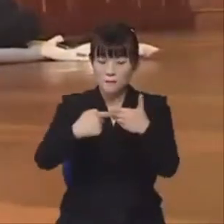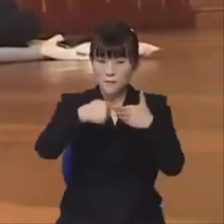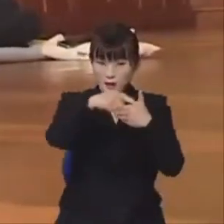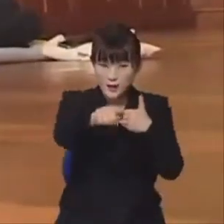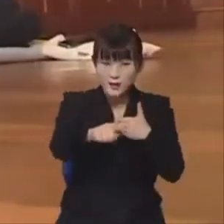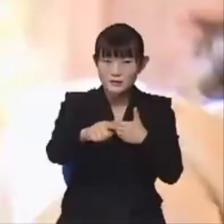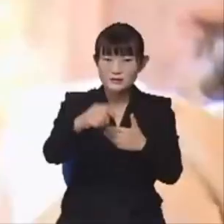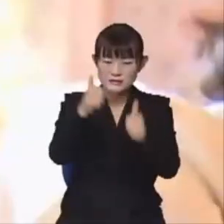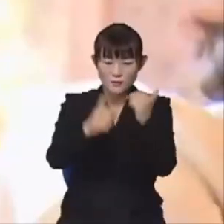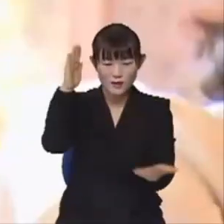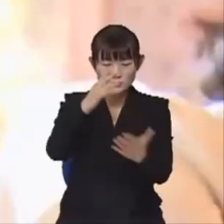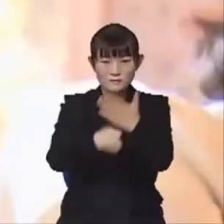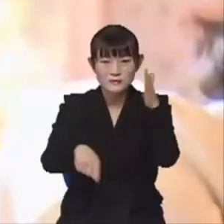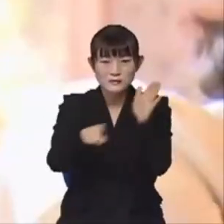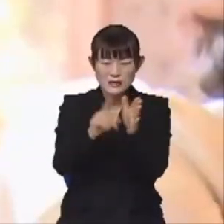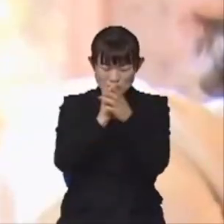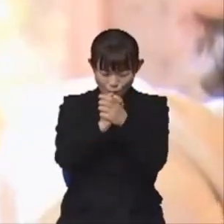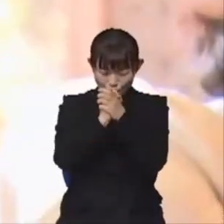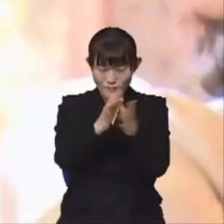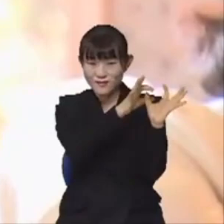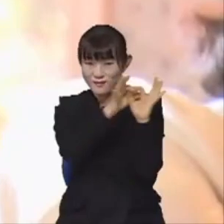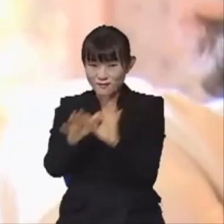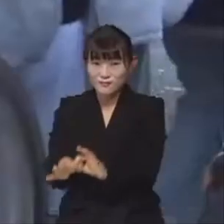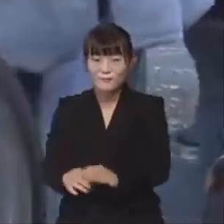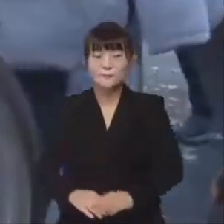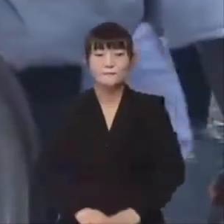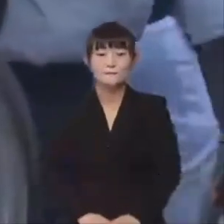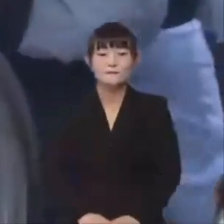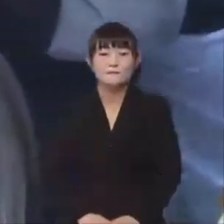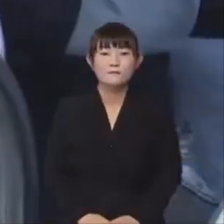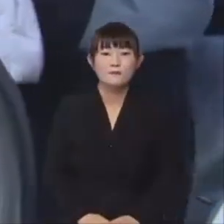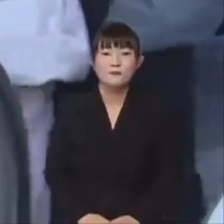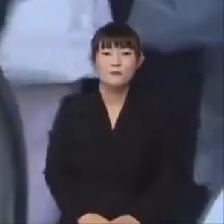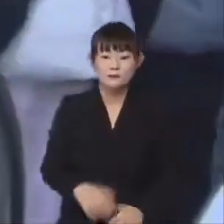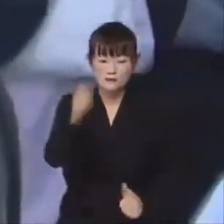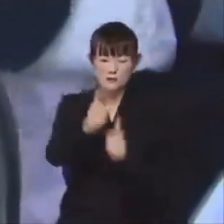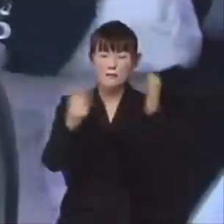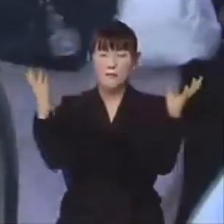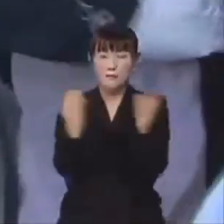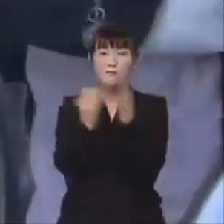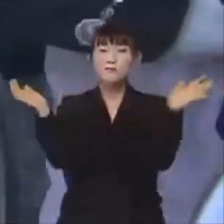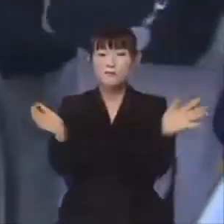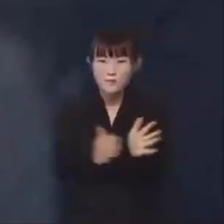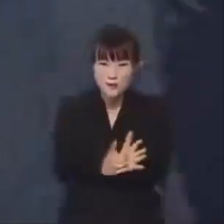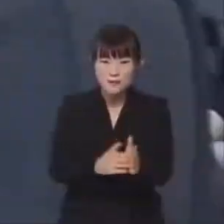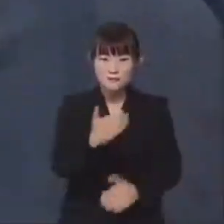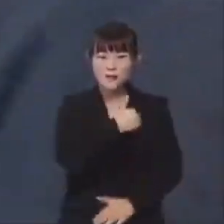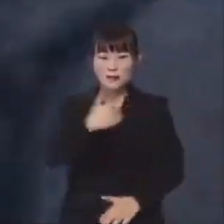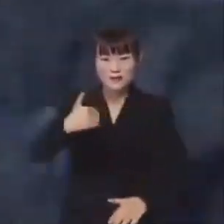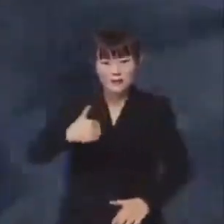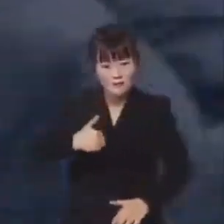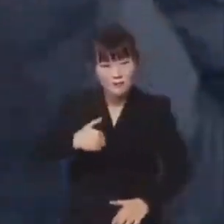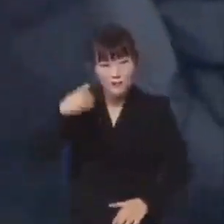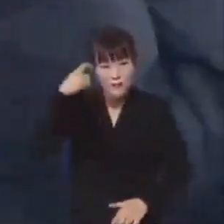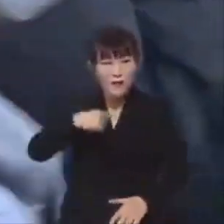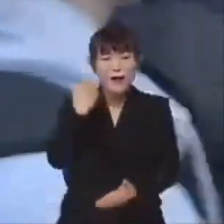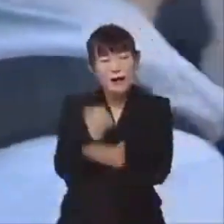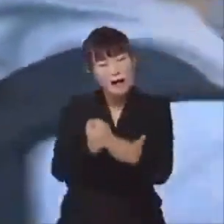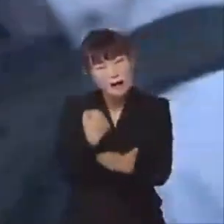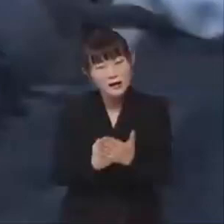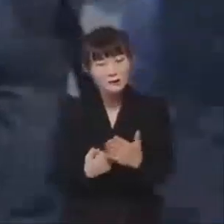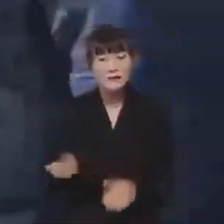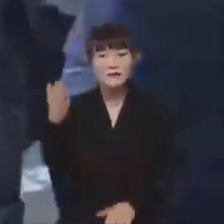밖에서는 수험생들을 위한 기도가 계속됐습니다. 마침내 시험이 끝나고 만족감과 아쉬움이